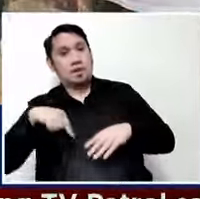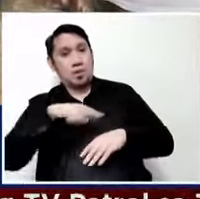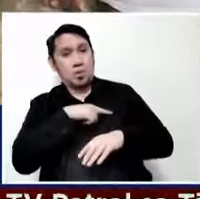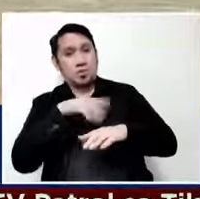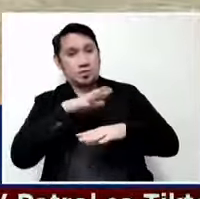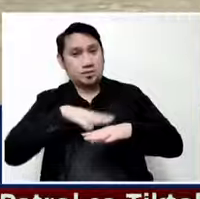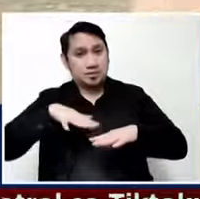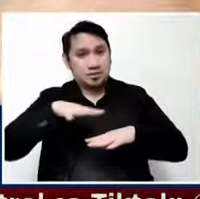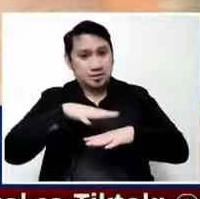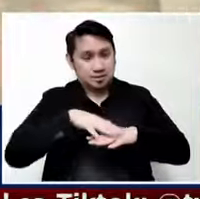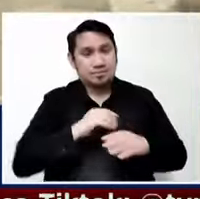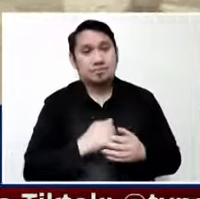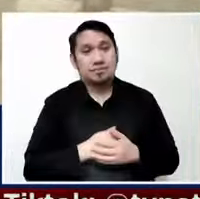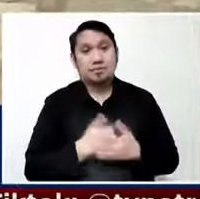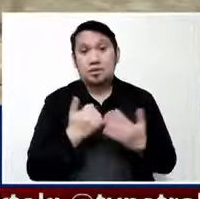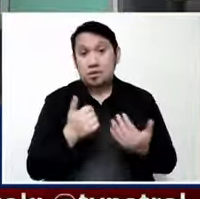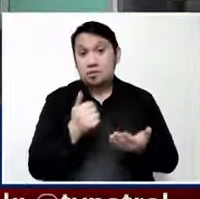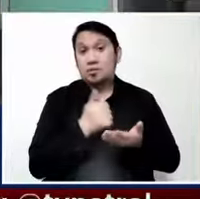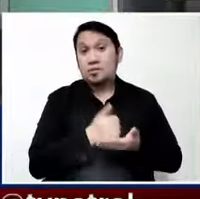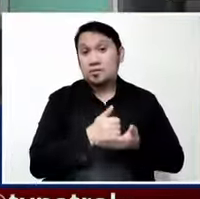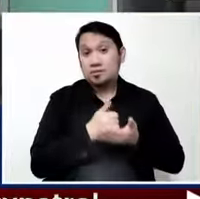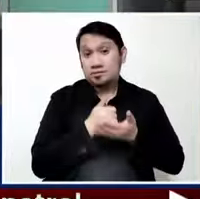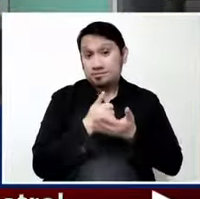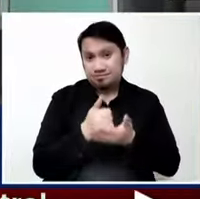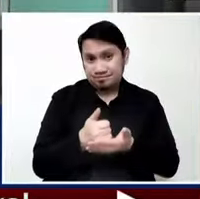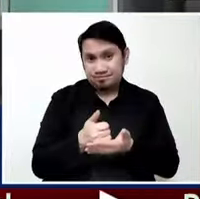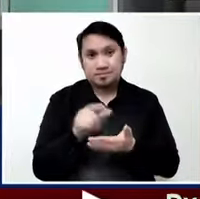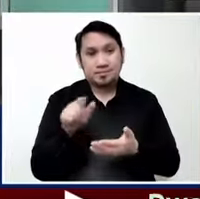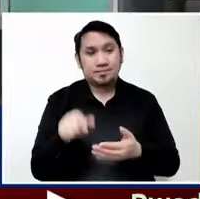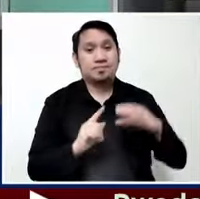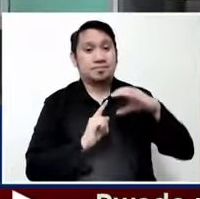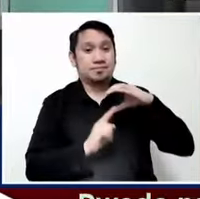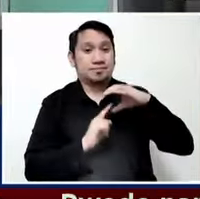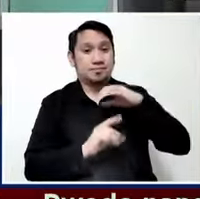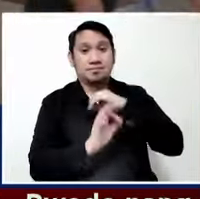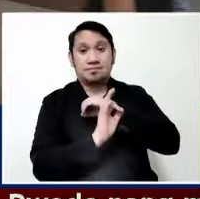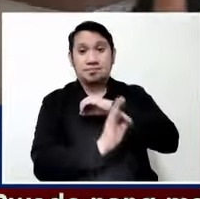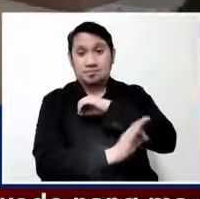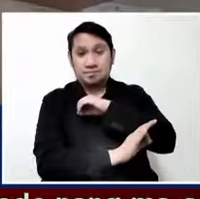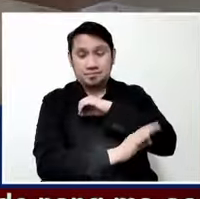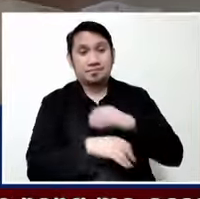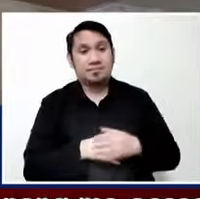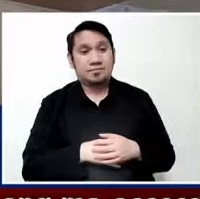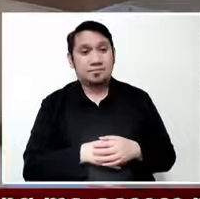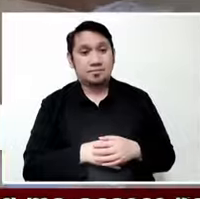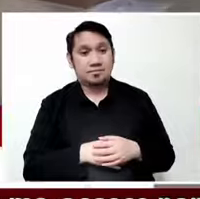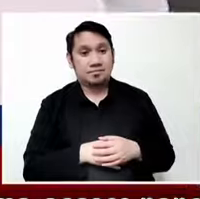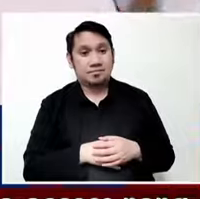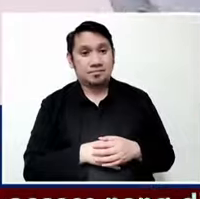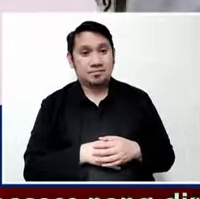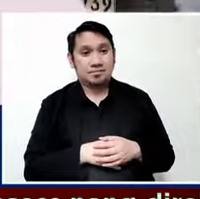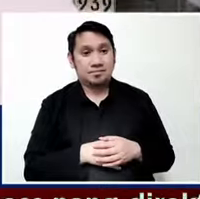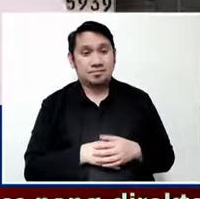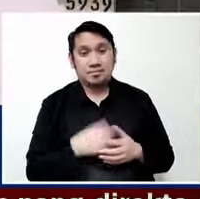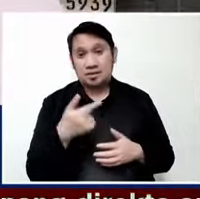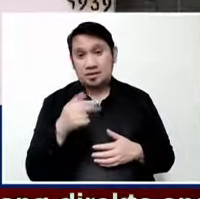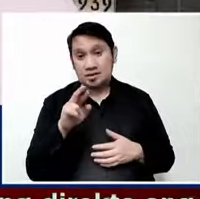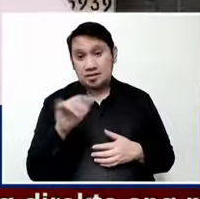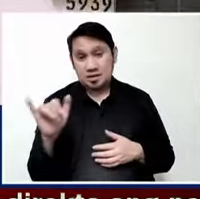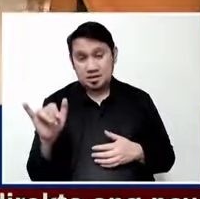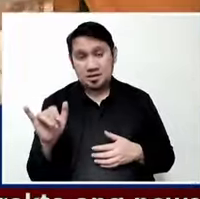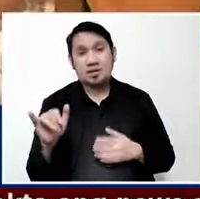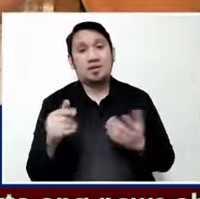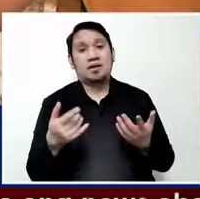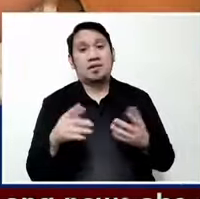may katuwang sila sa kanilang cleanup drive, ang ABS-CBN Foundation Sagip Kapamilya, Jerry Rojas Foundation at USAID